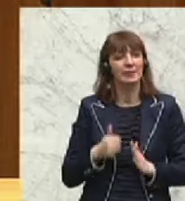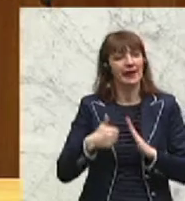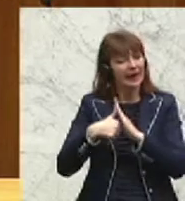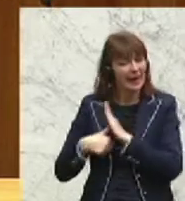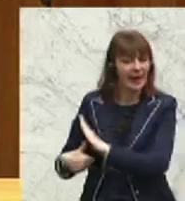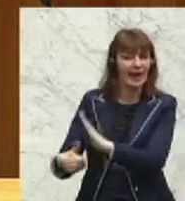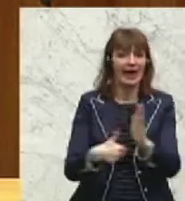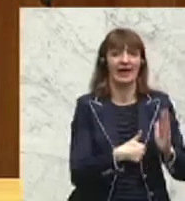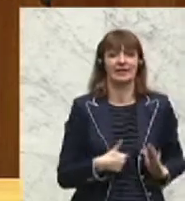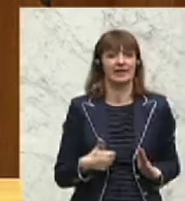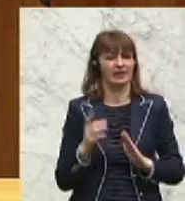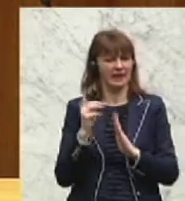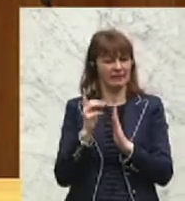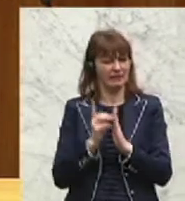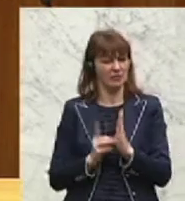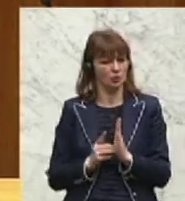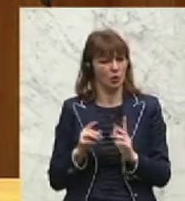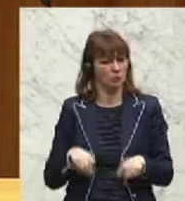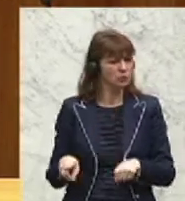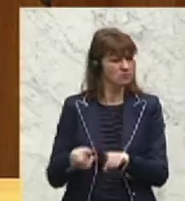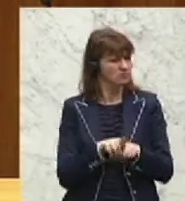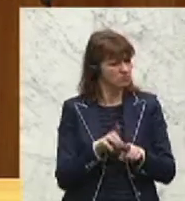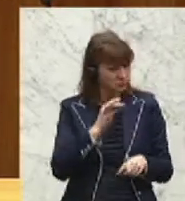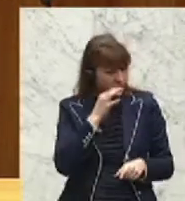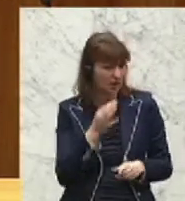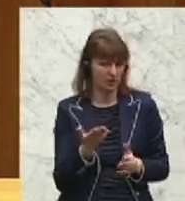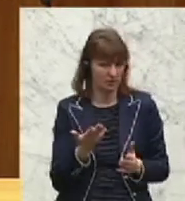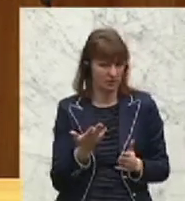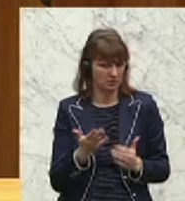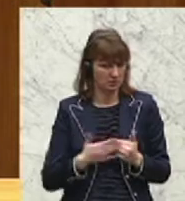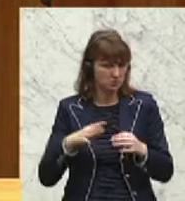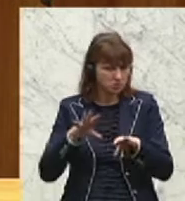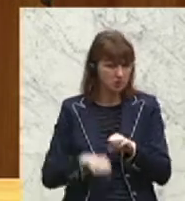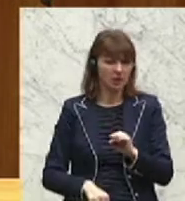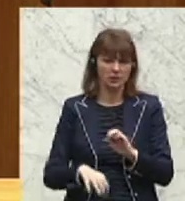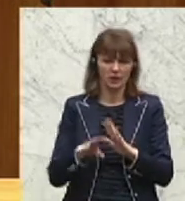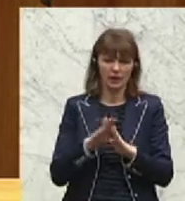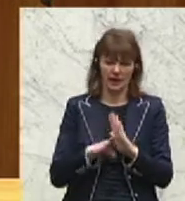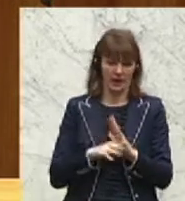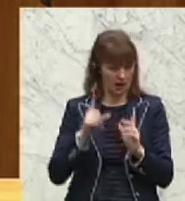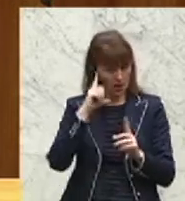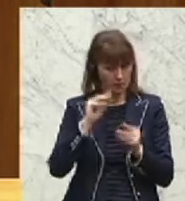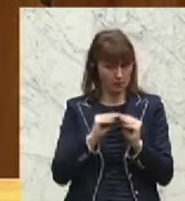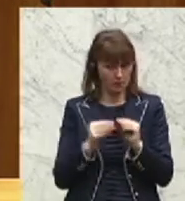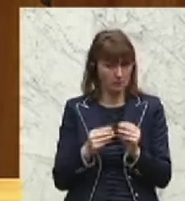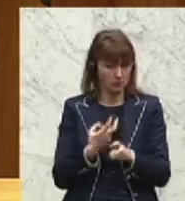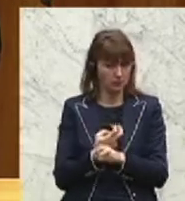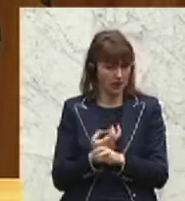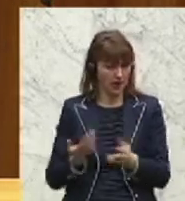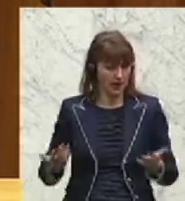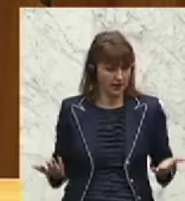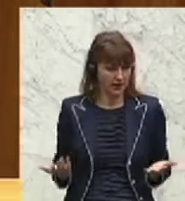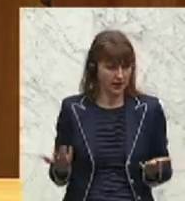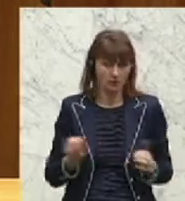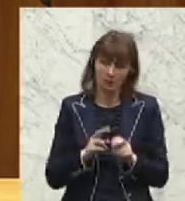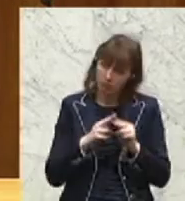schon zu hinterfragen sein. Und dann, selbst die strengsten Regeln, jetzt kommen wir zu ganz einem anderen Problem, und das ist das Hauptproblem in Österreich und auch im Verhältnis des Bundes